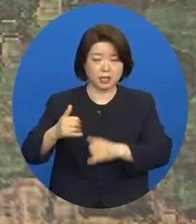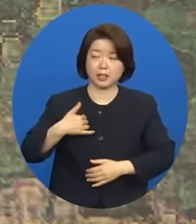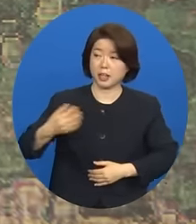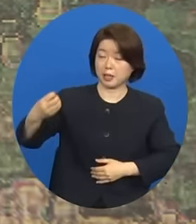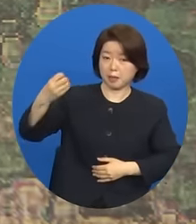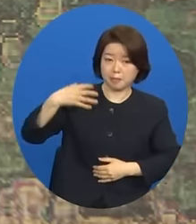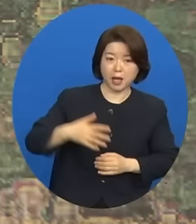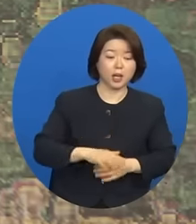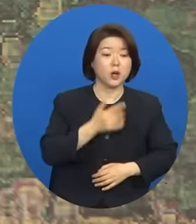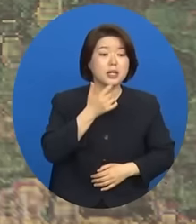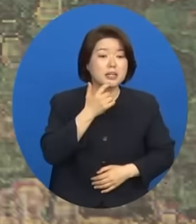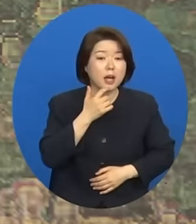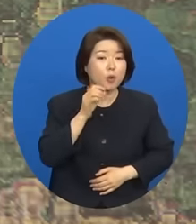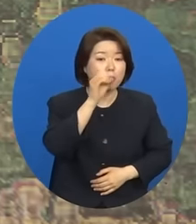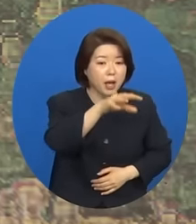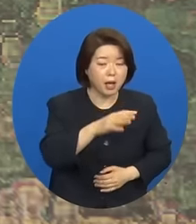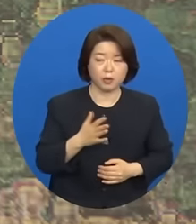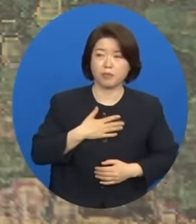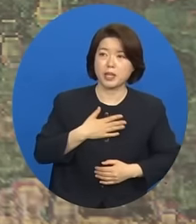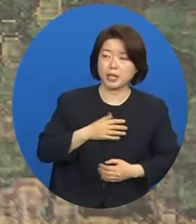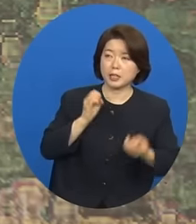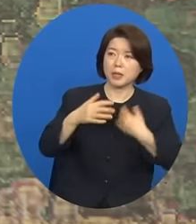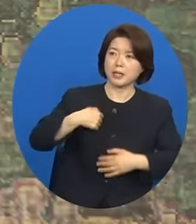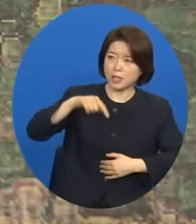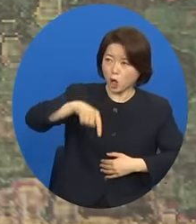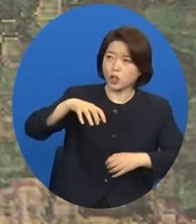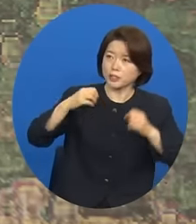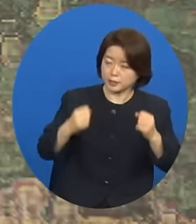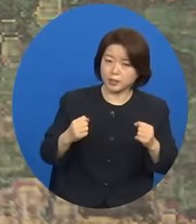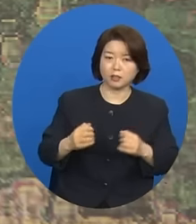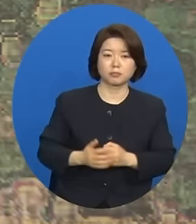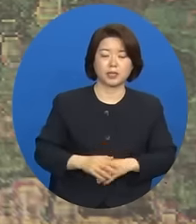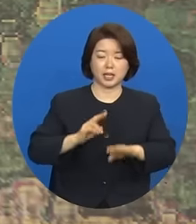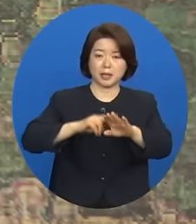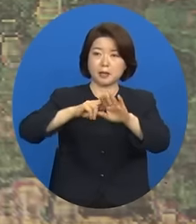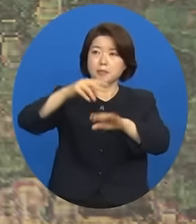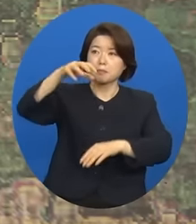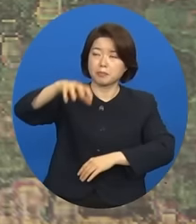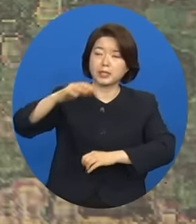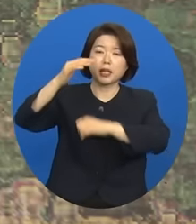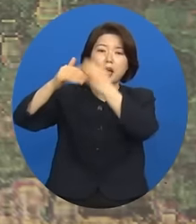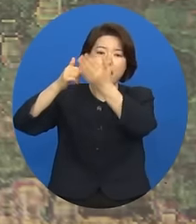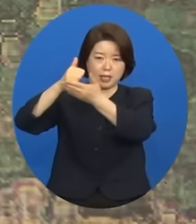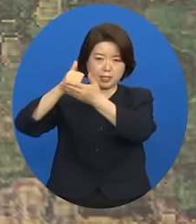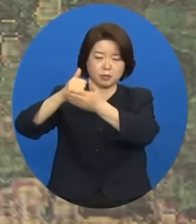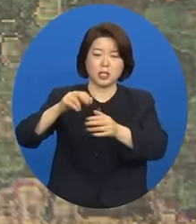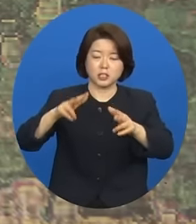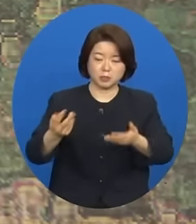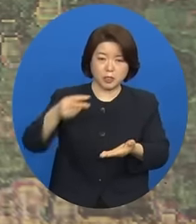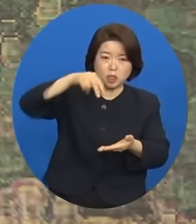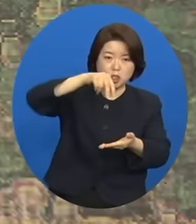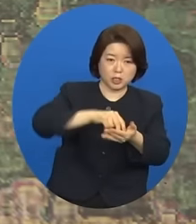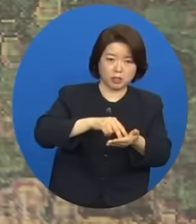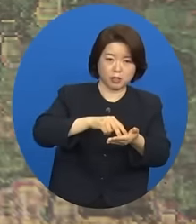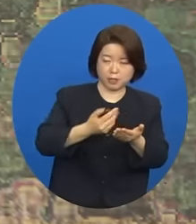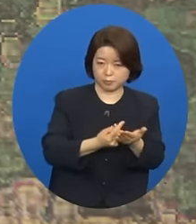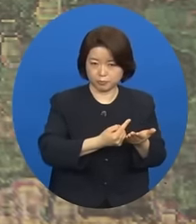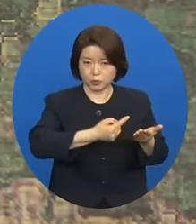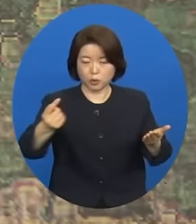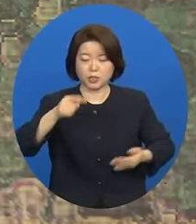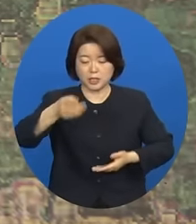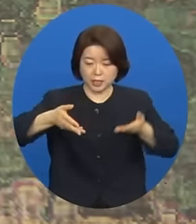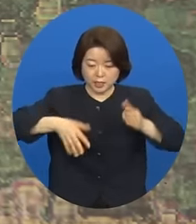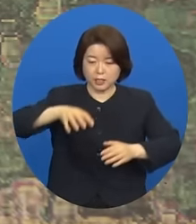하기로 내가 대답하기를 여기 있습니다 하매 나는 베델의 하나님이라 지금 일어나 이곳을 떠나서 너의